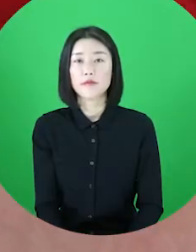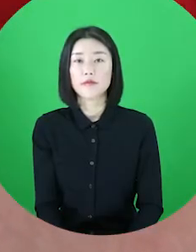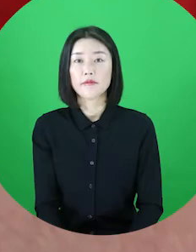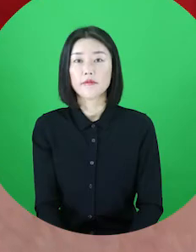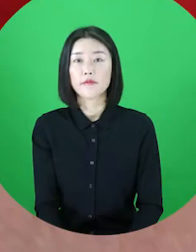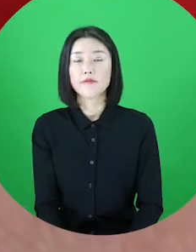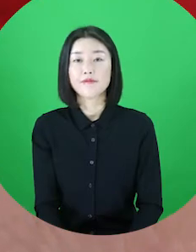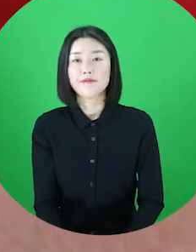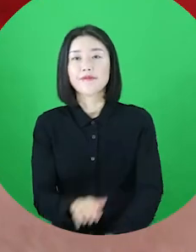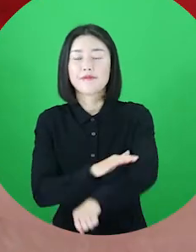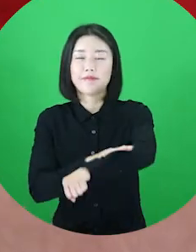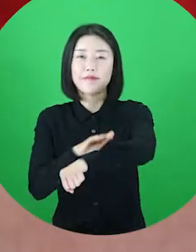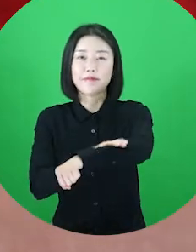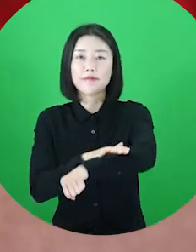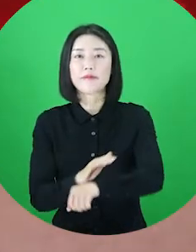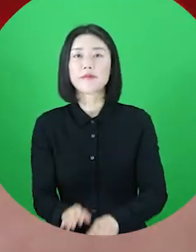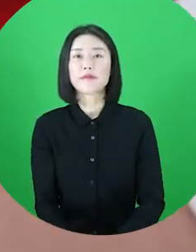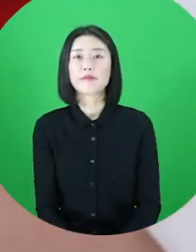네, 잘했어요.